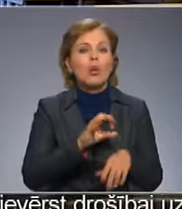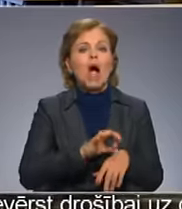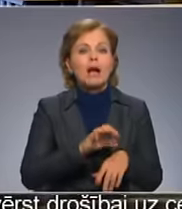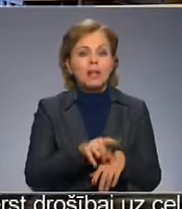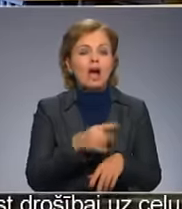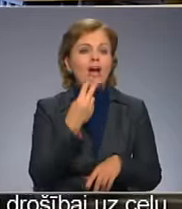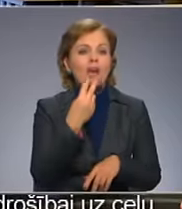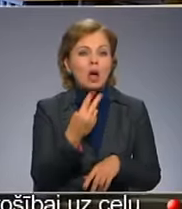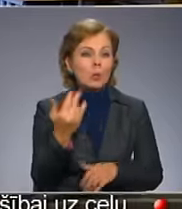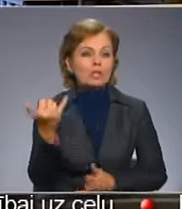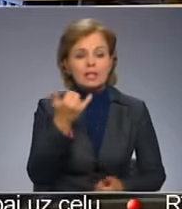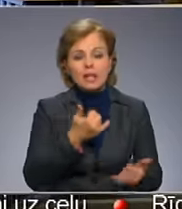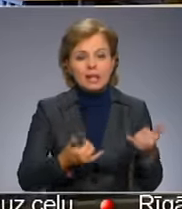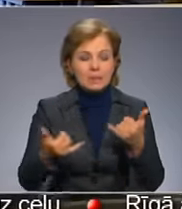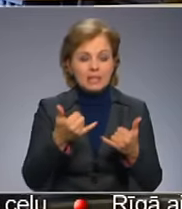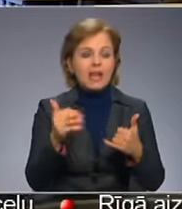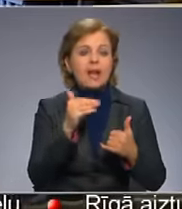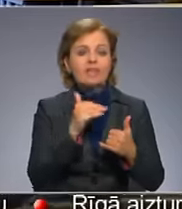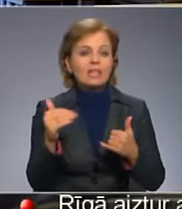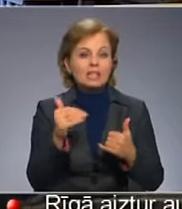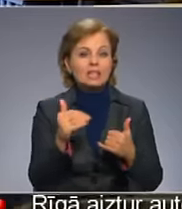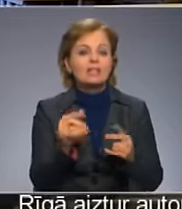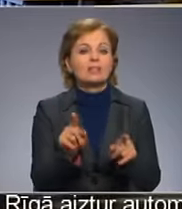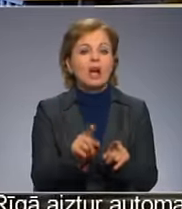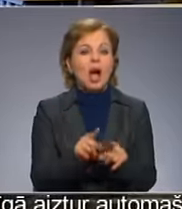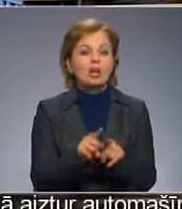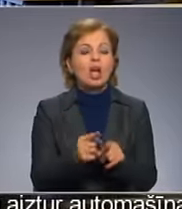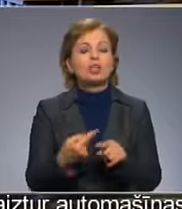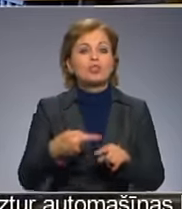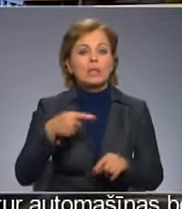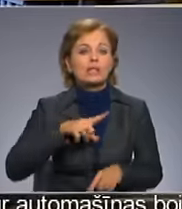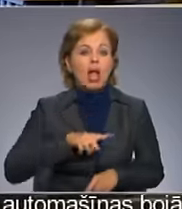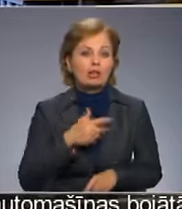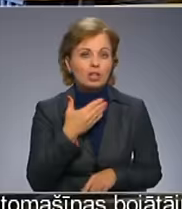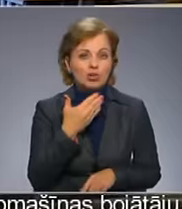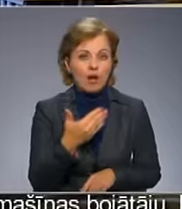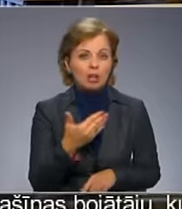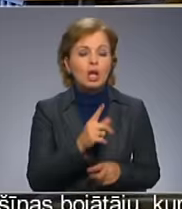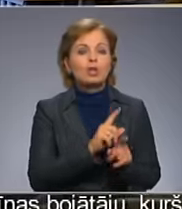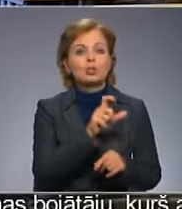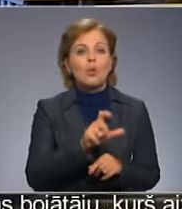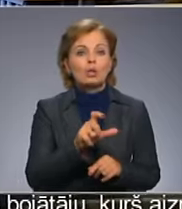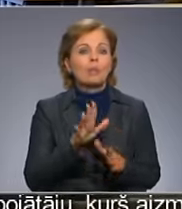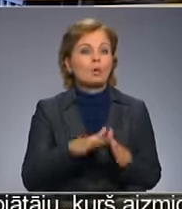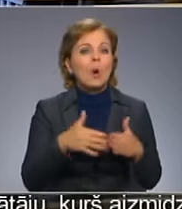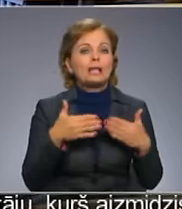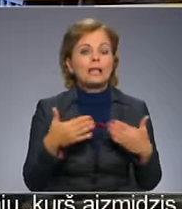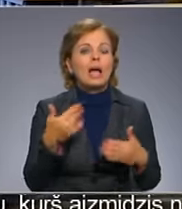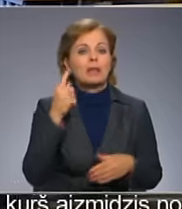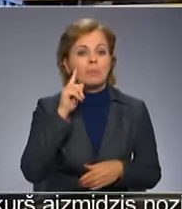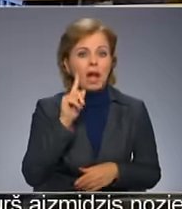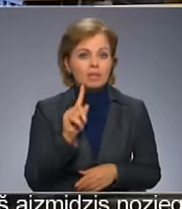gan ķīmijas, gan fizikas, gan arī šoreiz latviešu valoda. Skolotājiem ļoti liela prasme